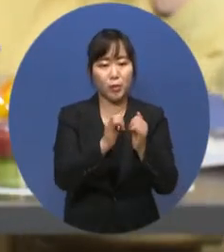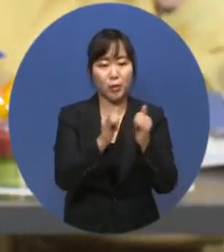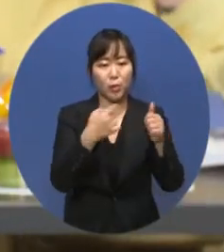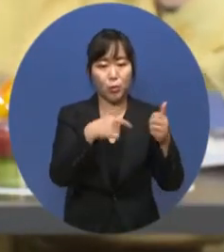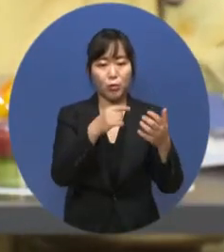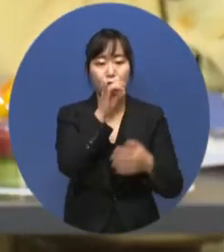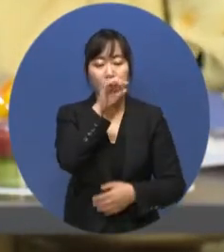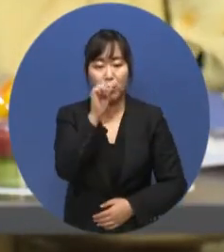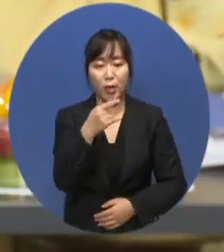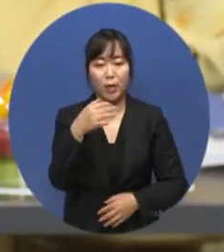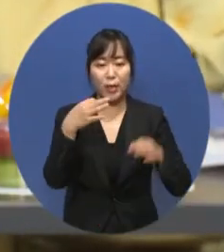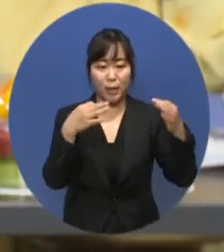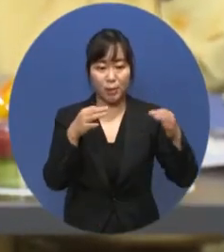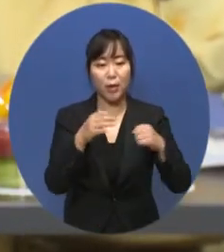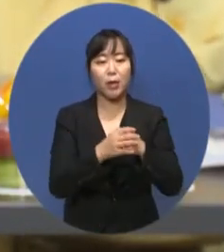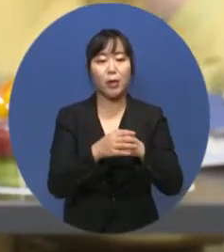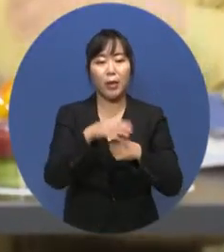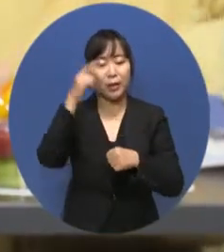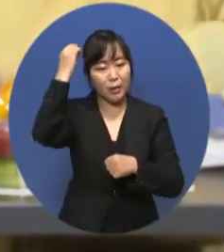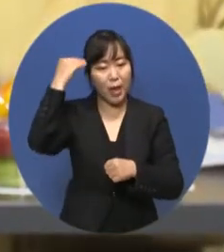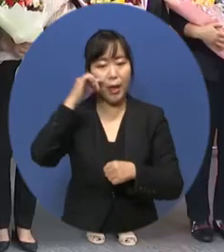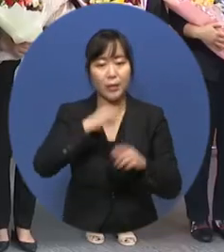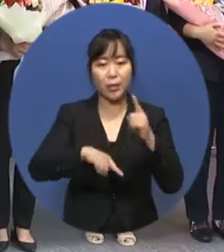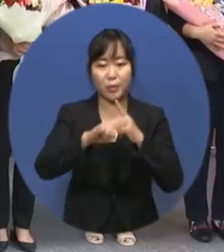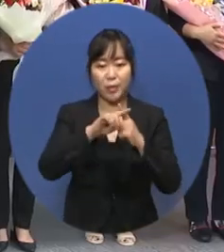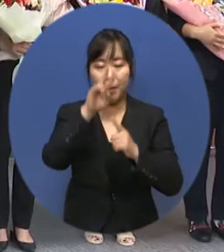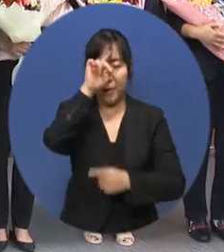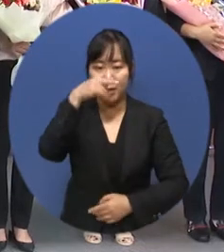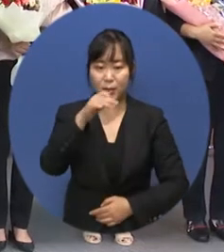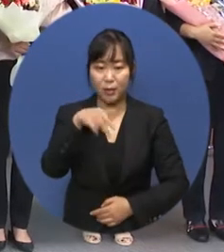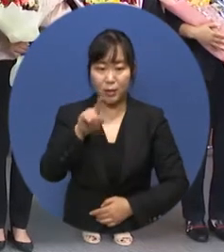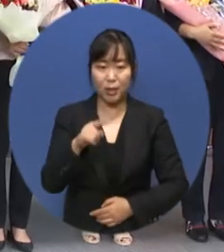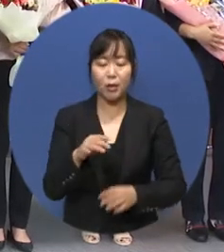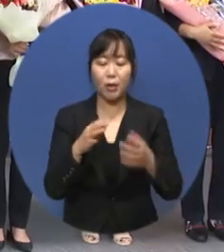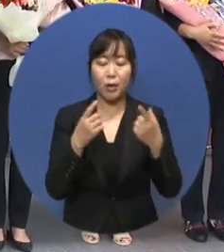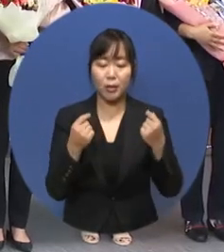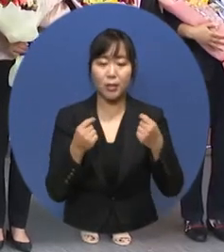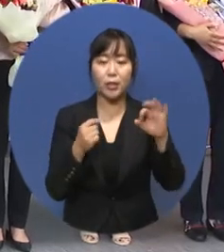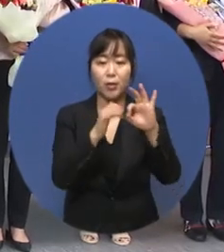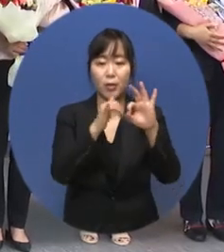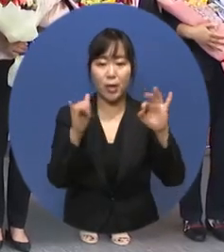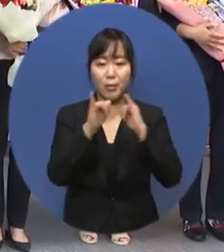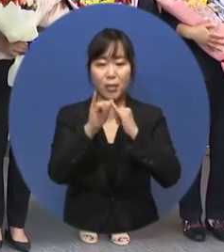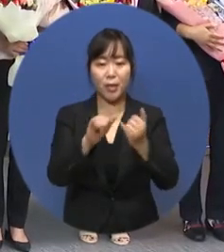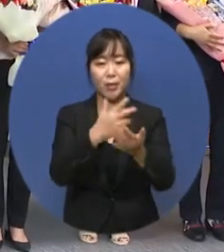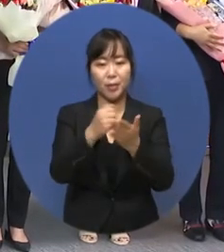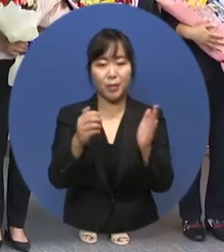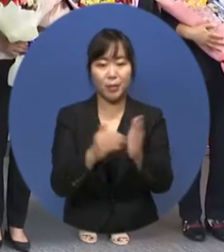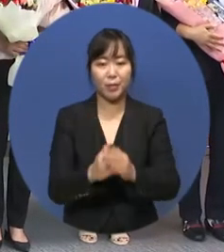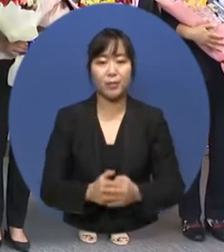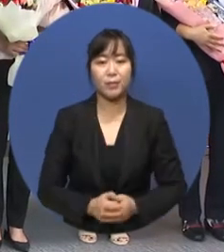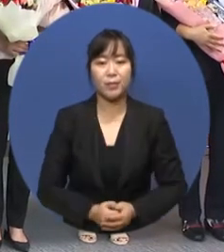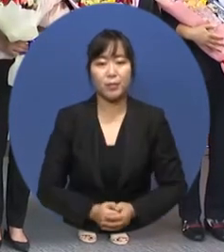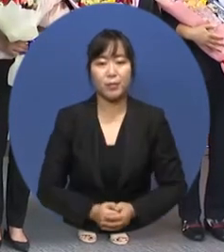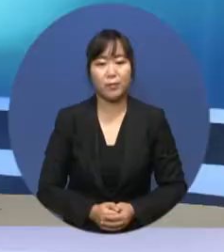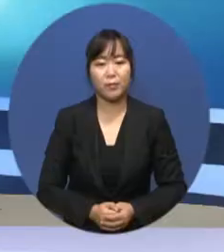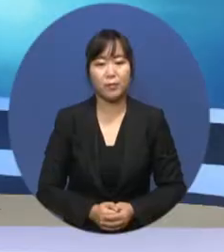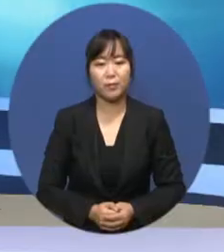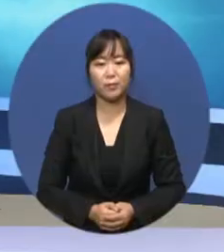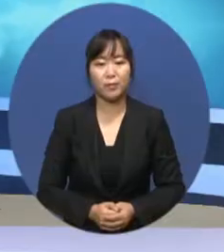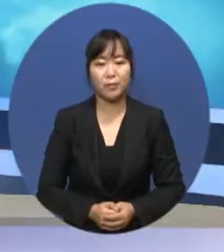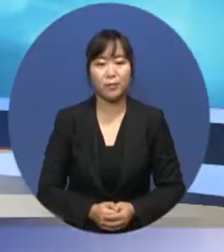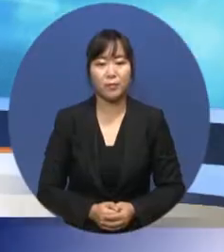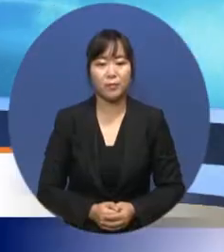씨, 대한적십자사 박승자 씨 등 모두 10명이 수상의 영예를 안았습니다.